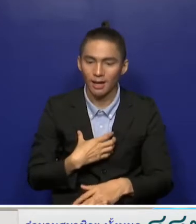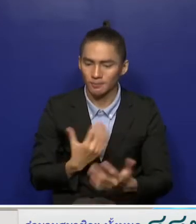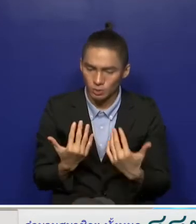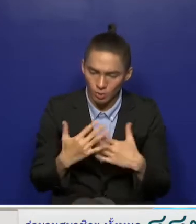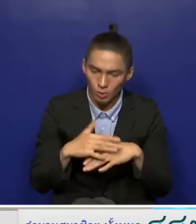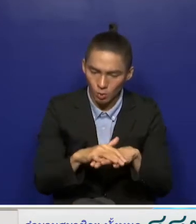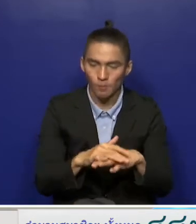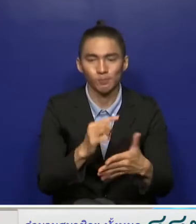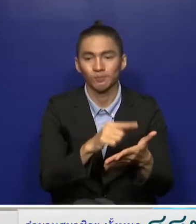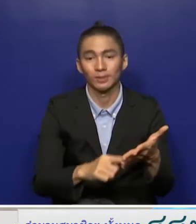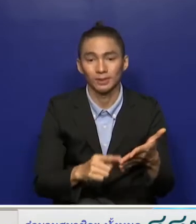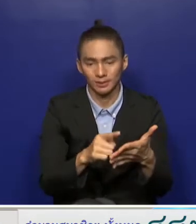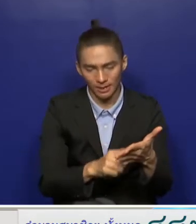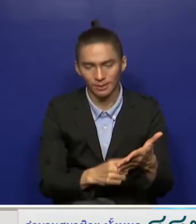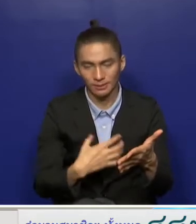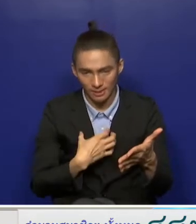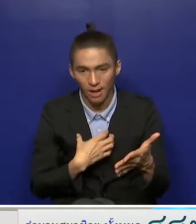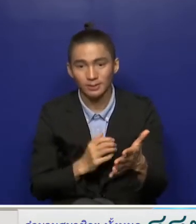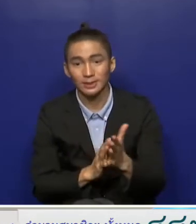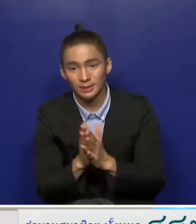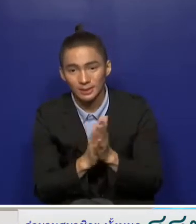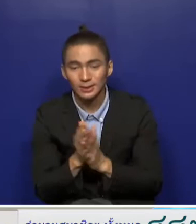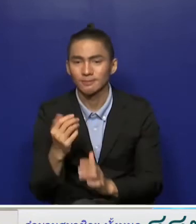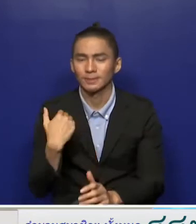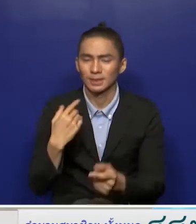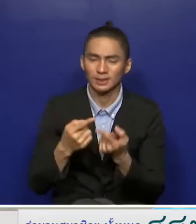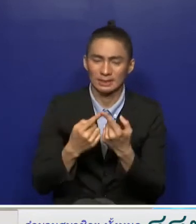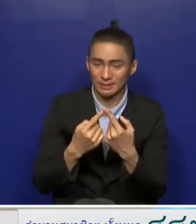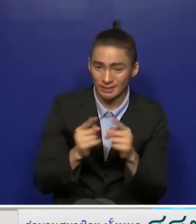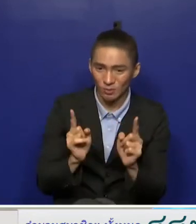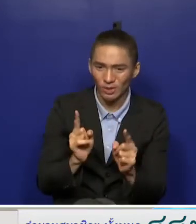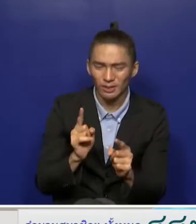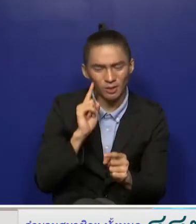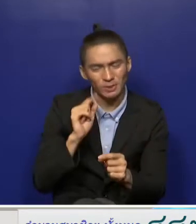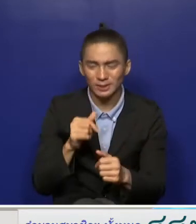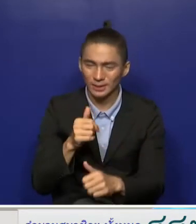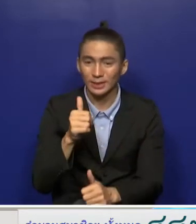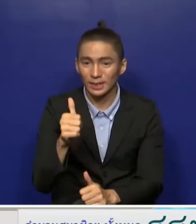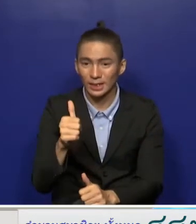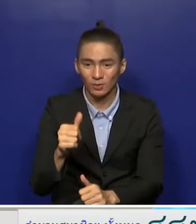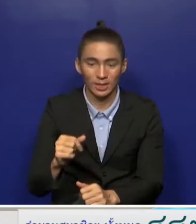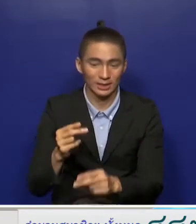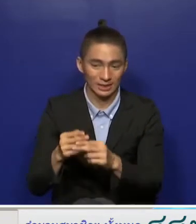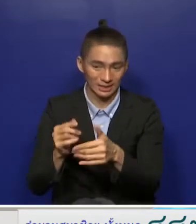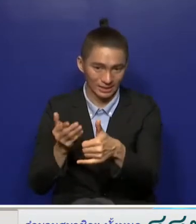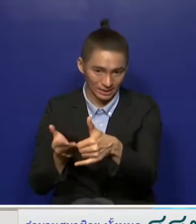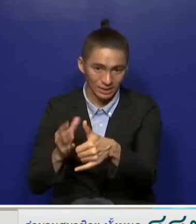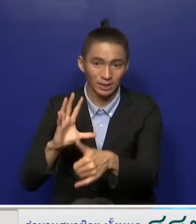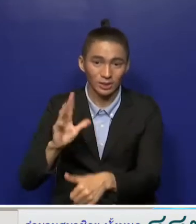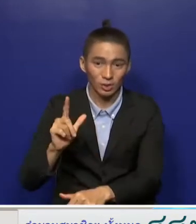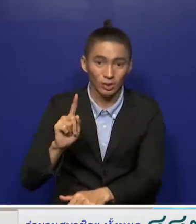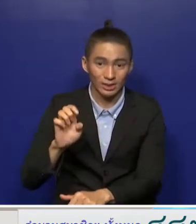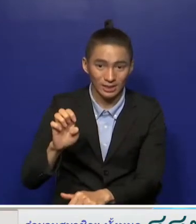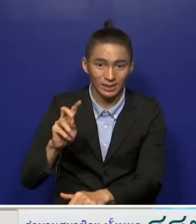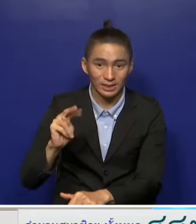ในเรื่ของการเลอกตั้งแต่ว่ากเปสงทดีครับที่ท่านกินวนขออย่าน่ sensational่านที่